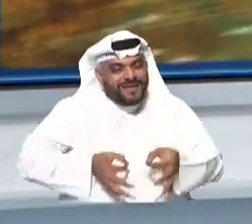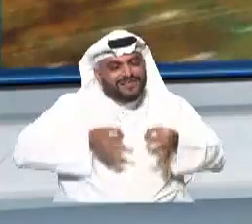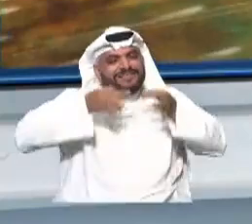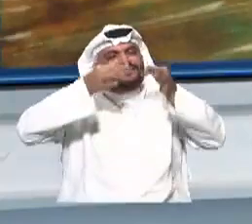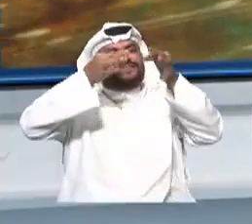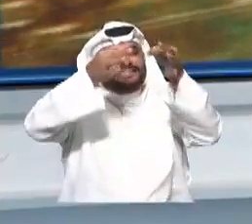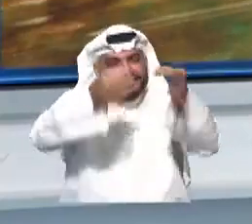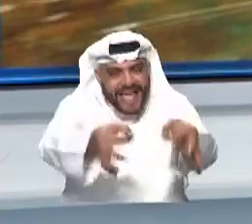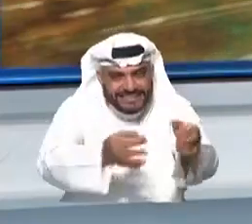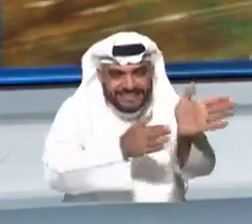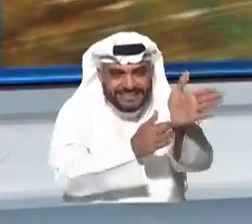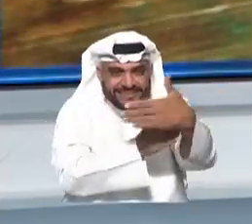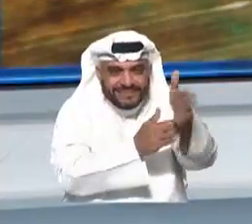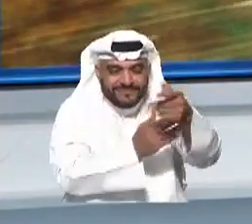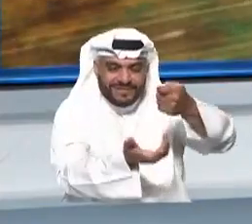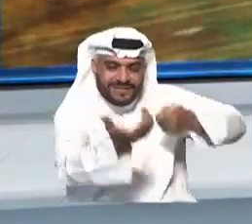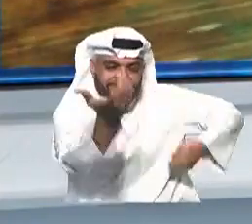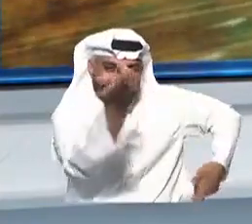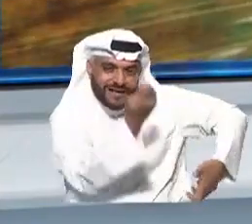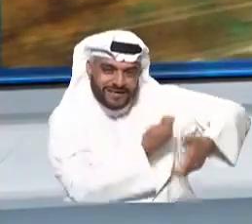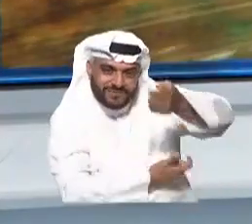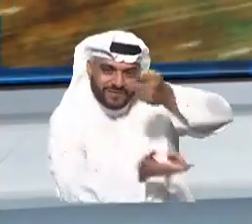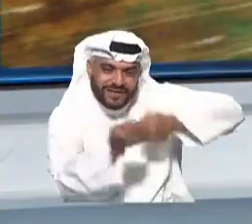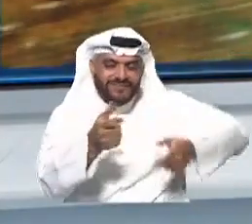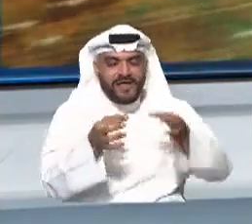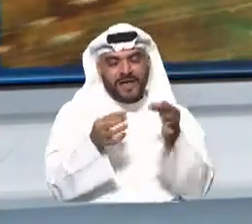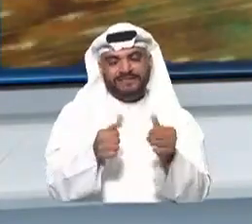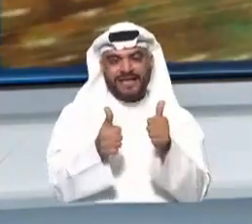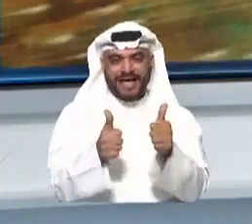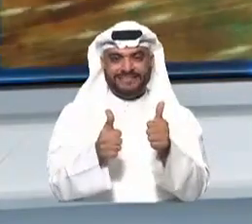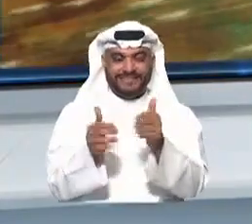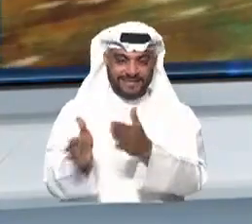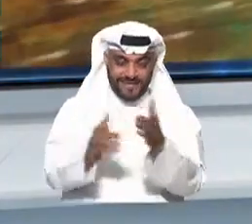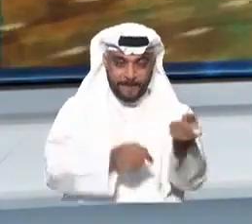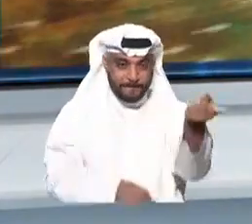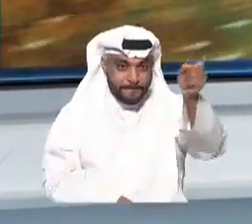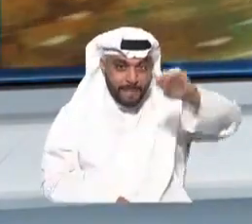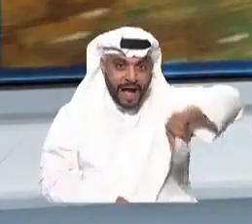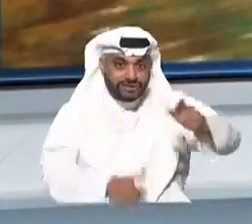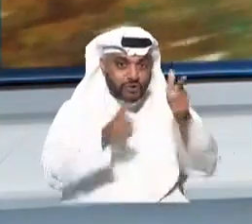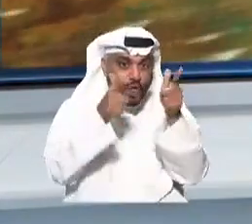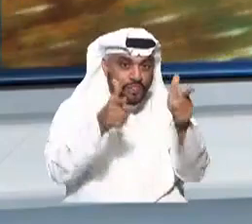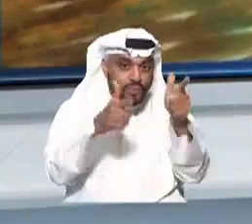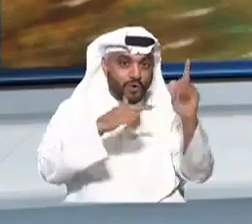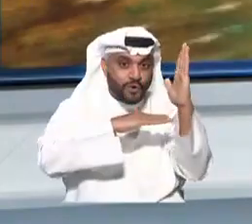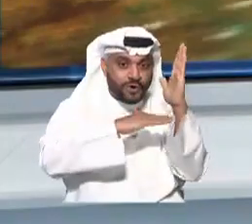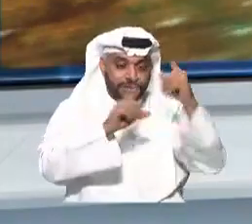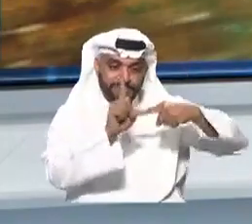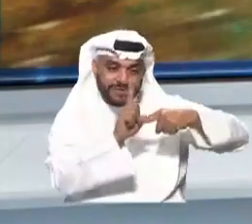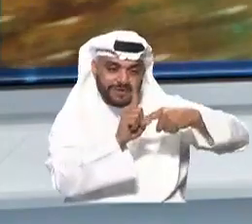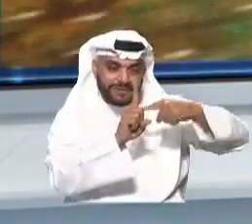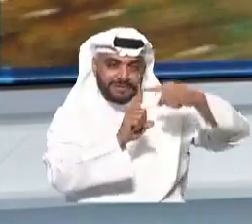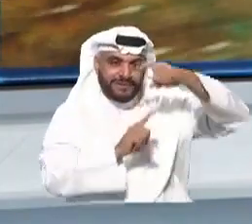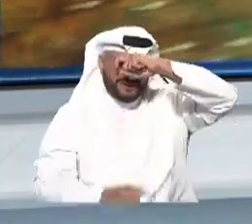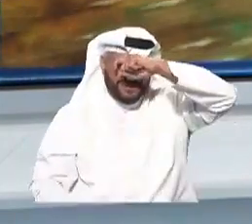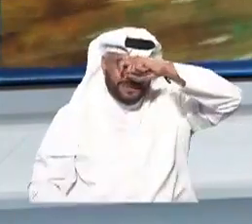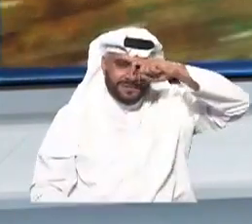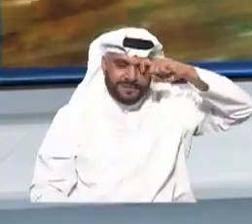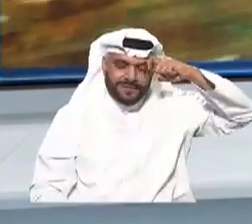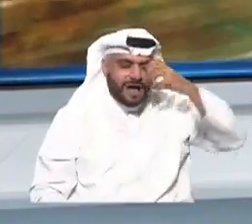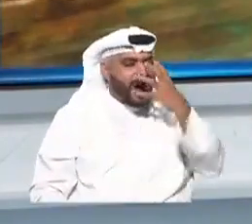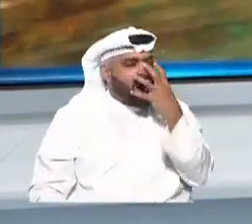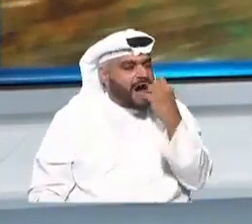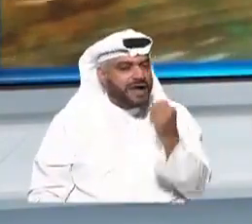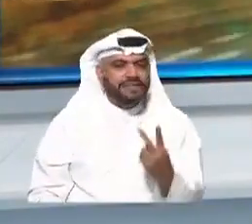مناسبة لممارسة أي نشاط بحري. درجات الحرارة باكر الظهر تتراوح ما بين 27 إلى